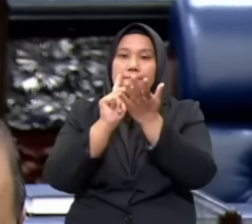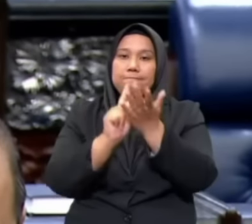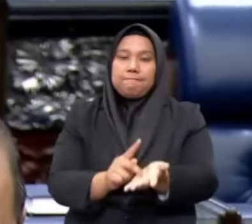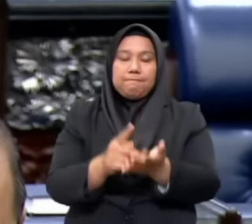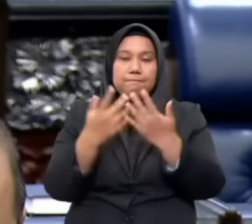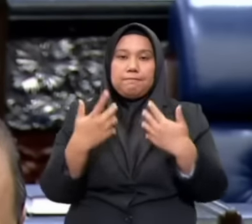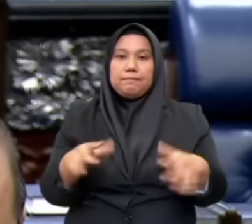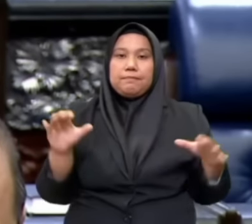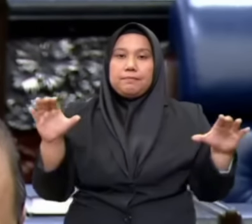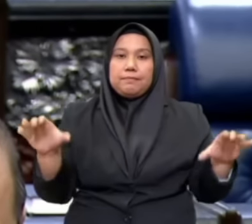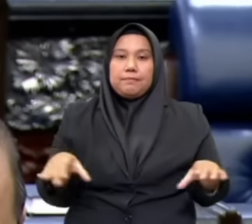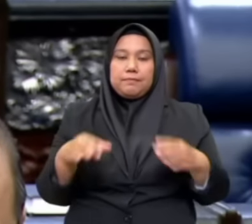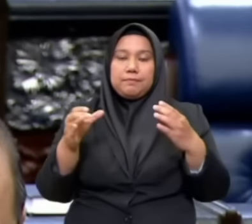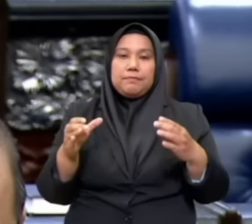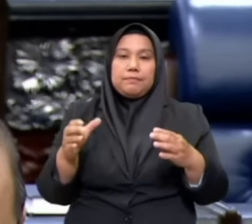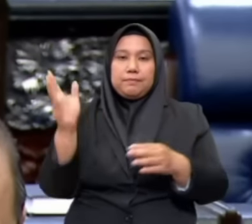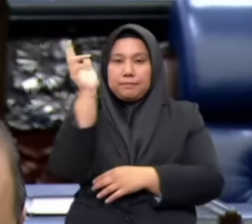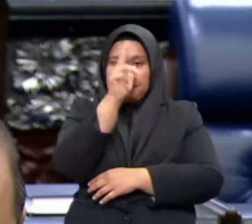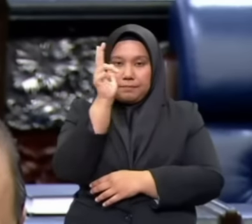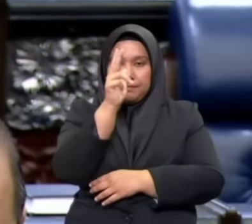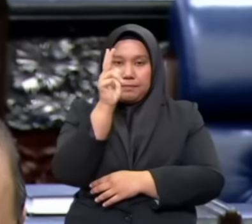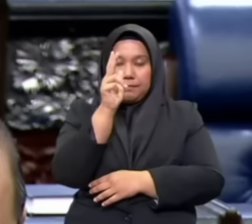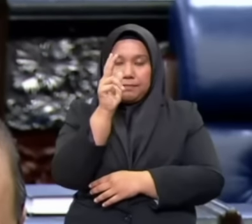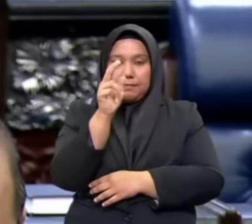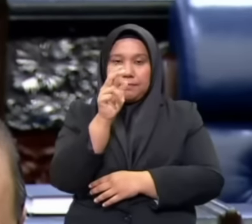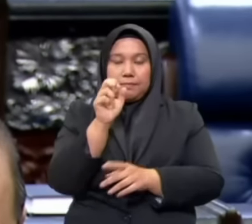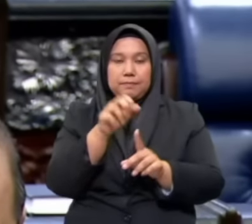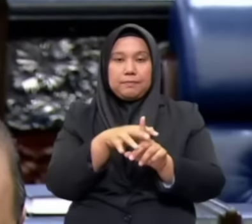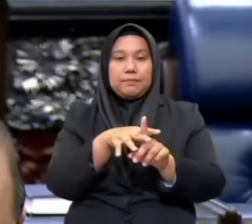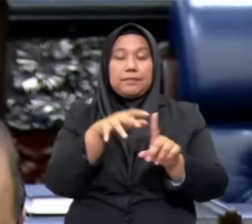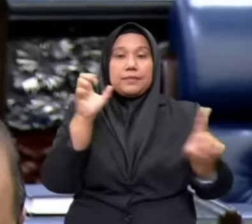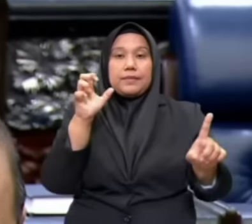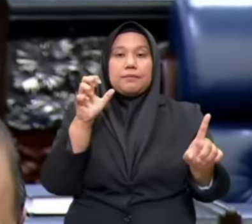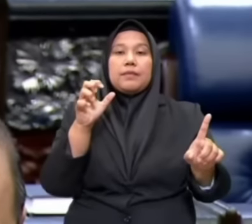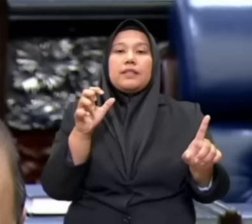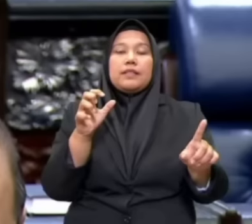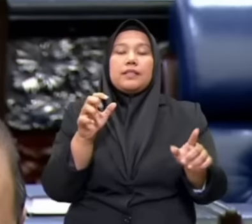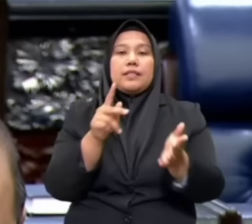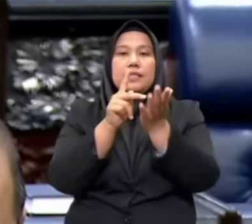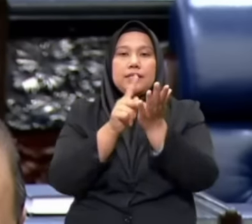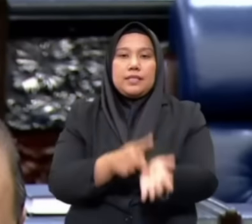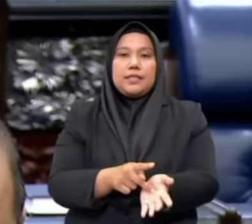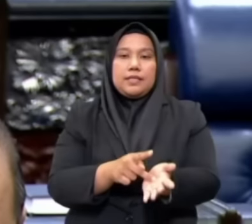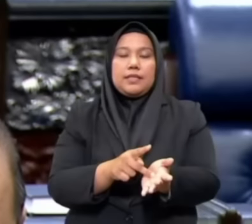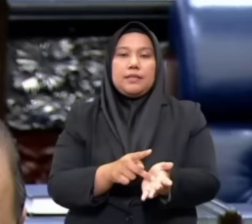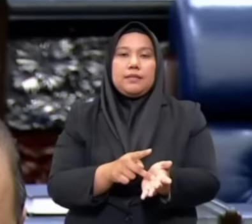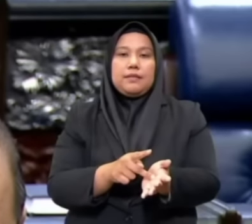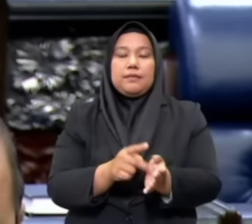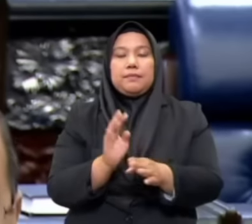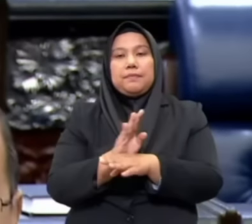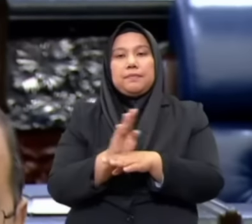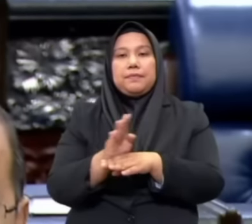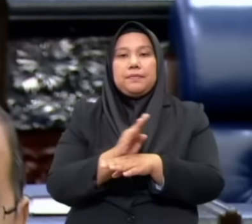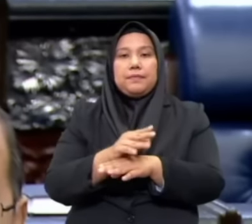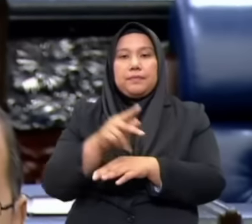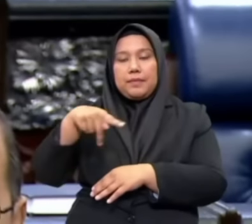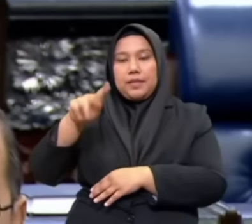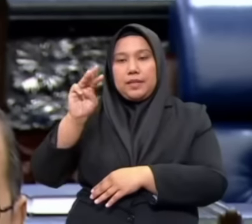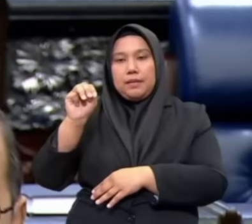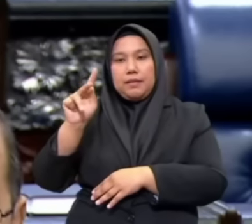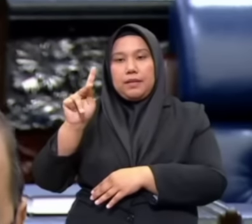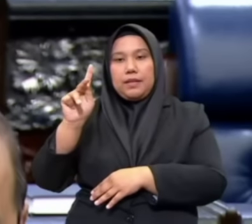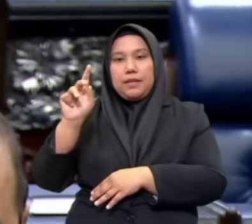telah dilaksanakan oleh kerajaan khususnya dari segi impak atau kesan kepada usahawan PKMS Bumi Putra, kemungkinan ia